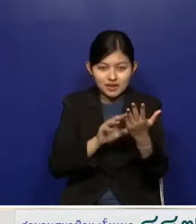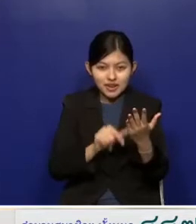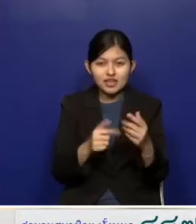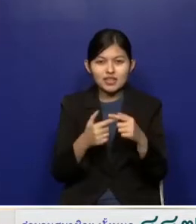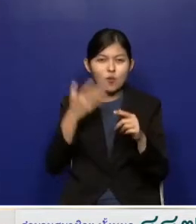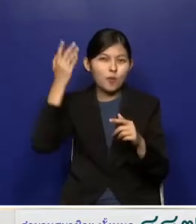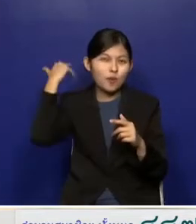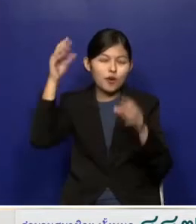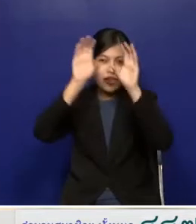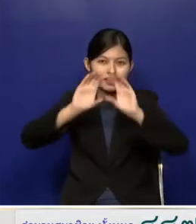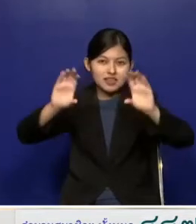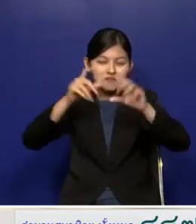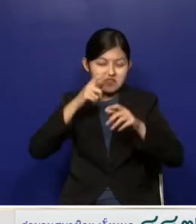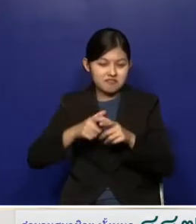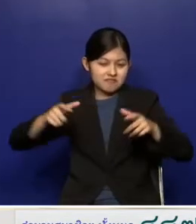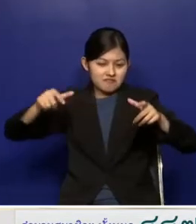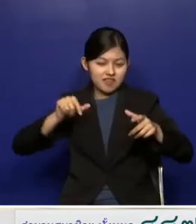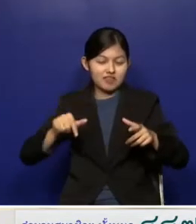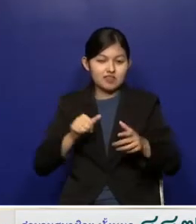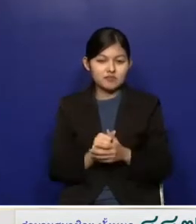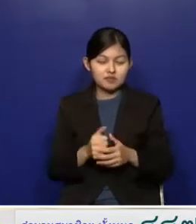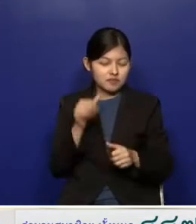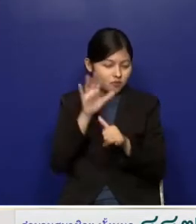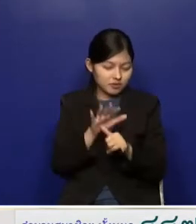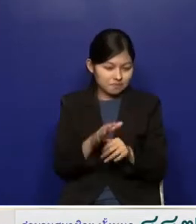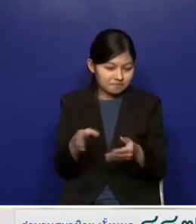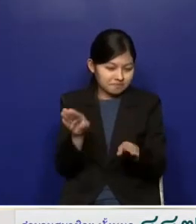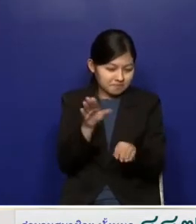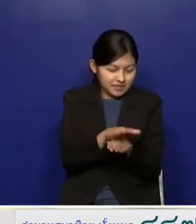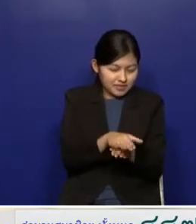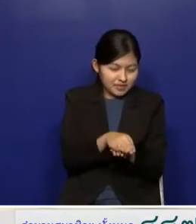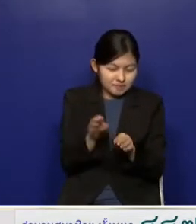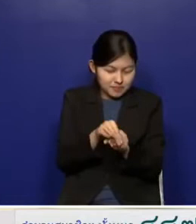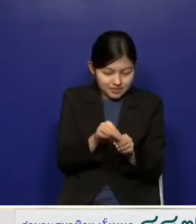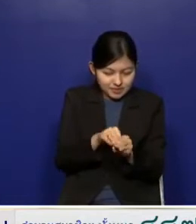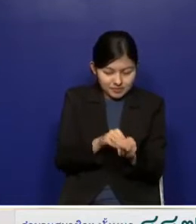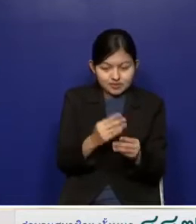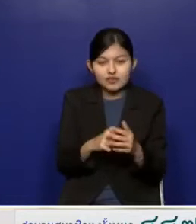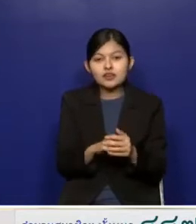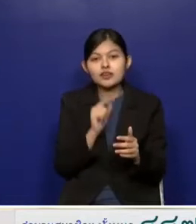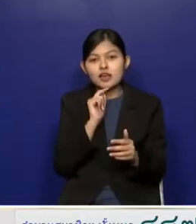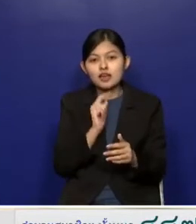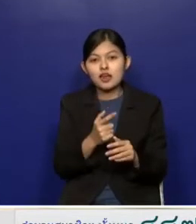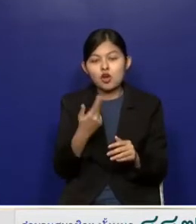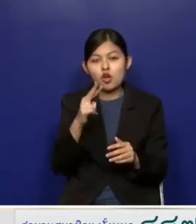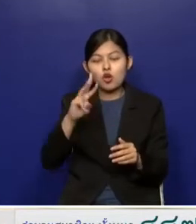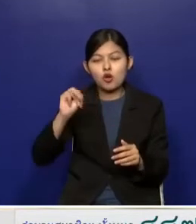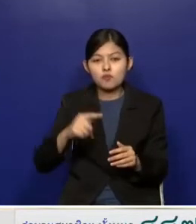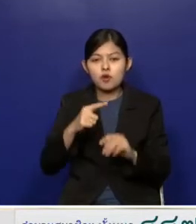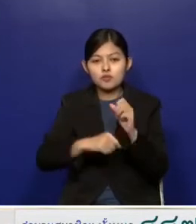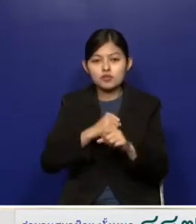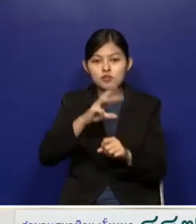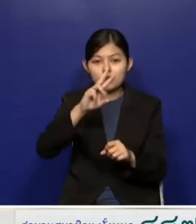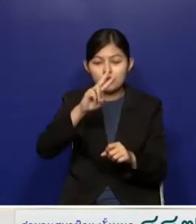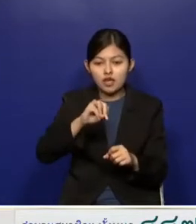รดเป็ใหญ่น ม minesจะคดทัสิหน่ไวัakinมะติคอร.ม.2 มิทุนา 53 ได้ถูกกำหนดไ้ภายใต้แนวคิดน